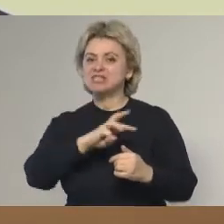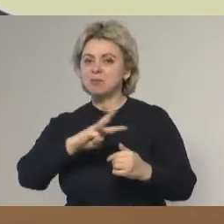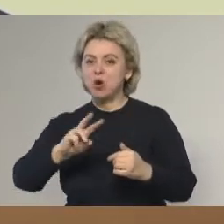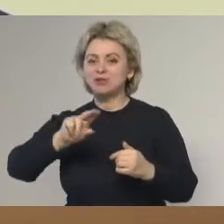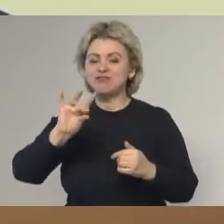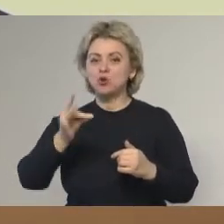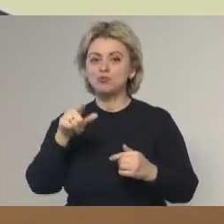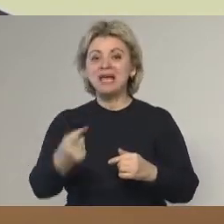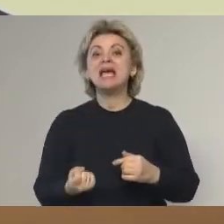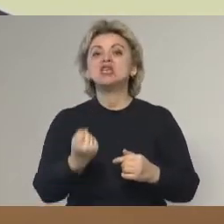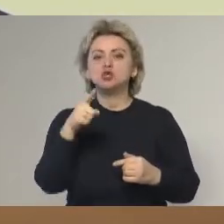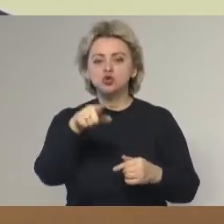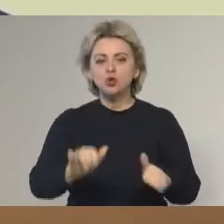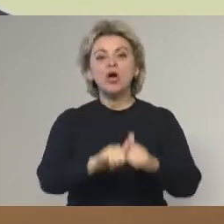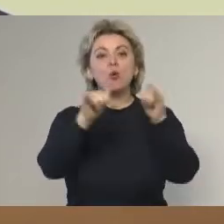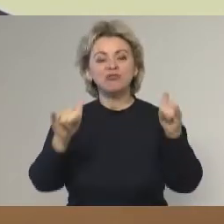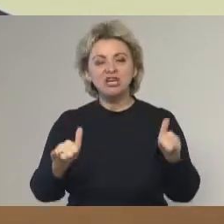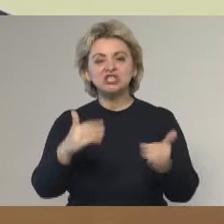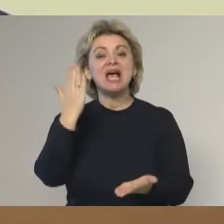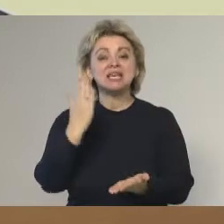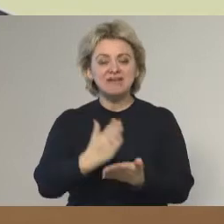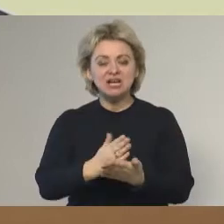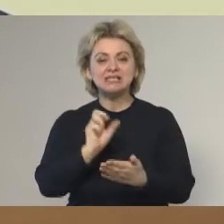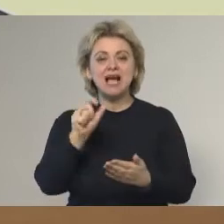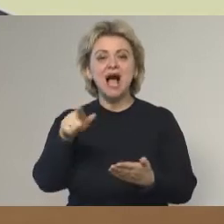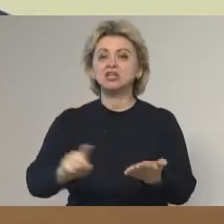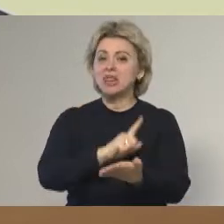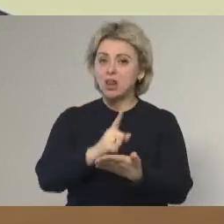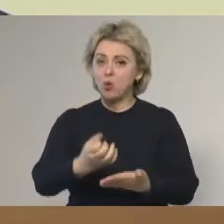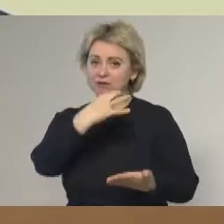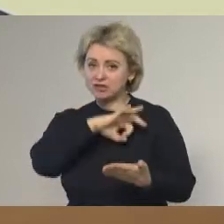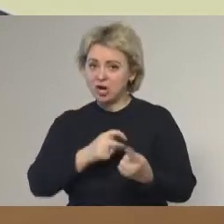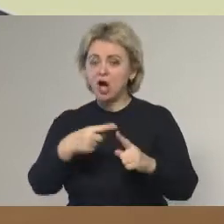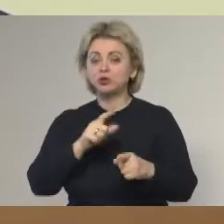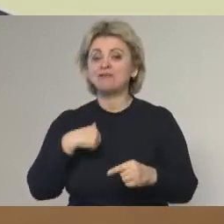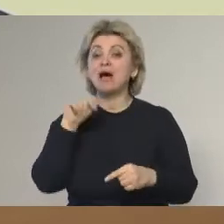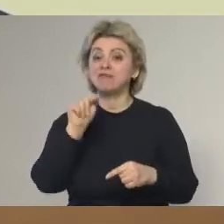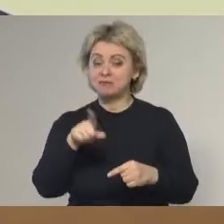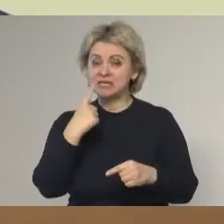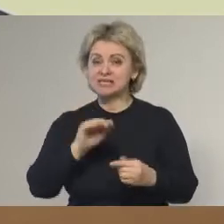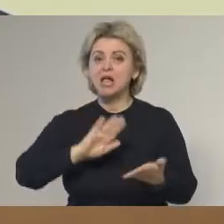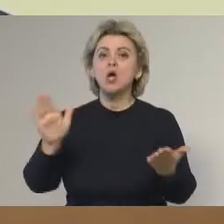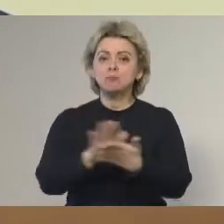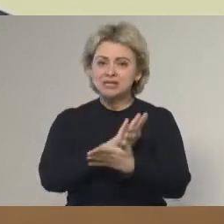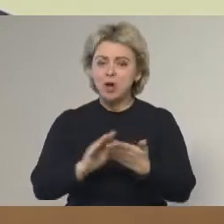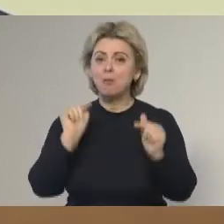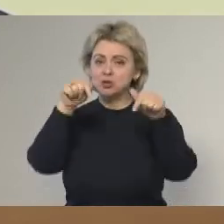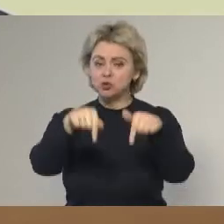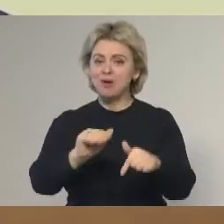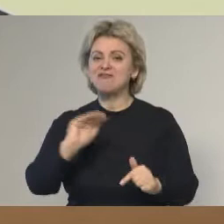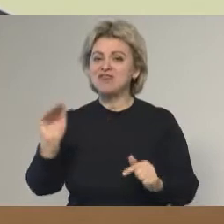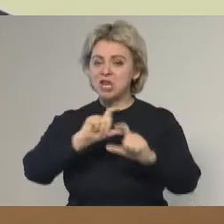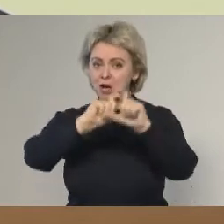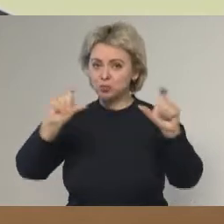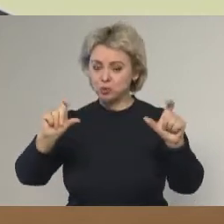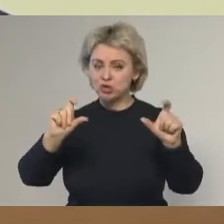5 200 000 000 рублей. И источником их увеличения являются как налоговые доходы, о которых я вам сказала, и безвозмездные поступления федерального